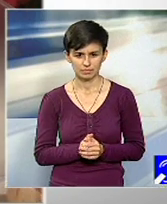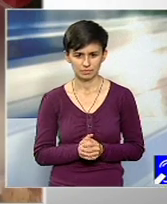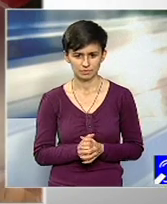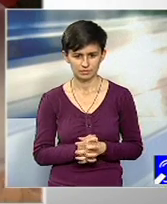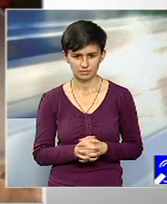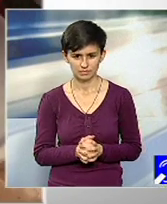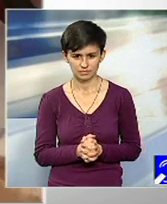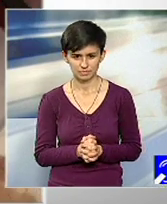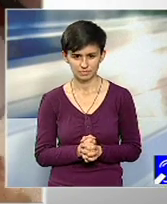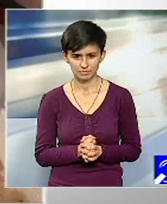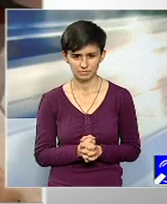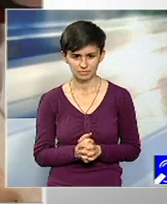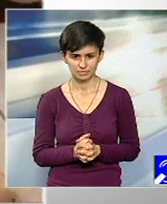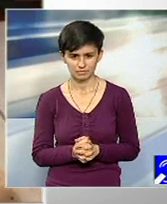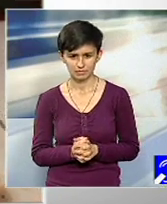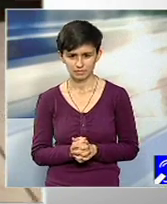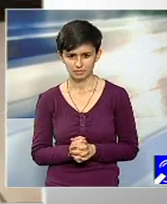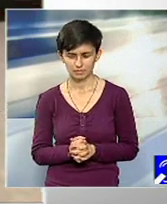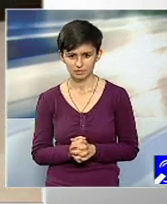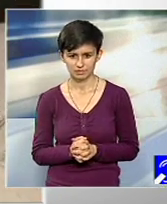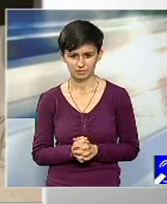Poftim, vă rog.